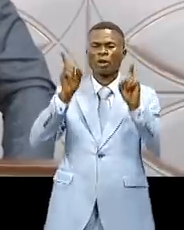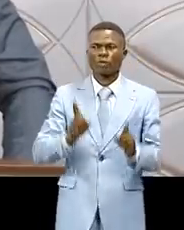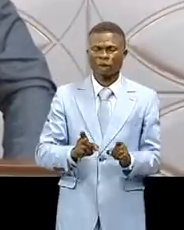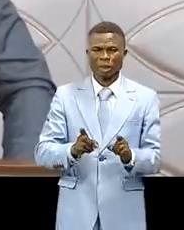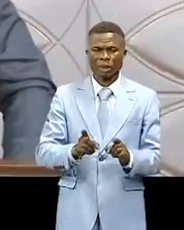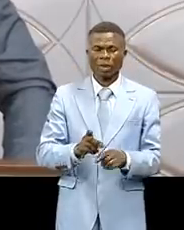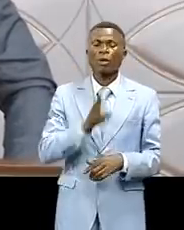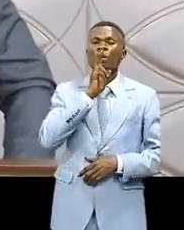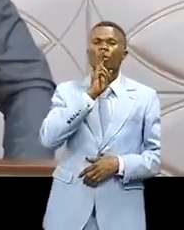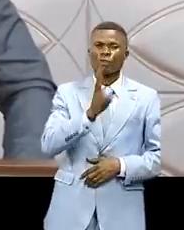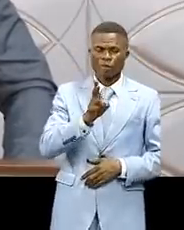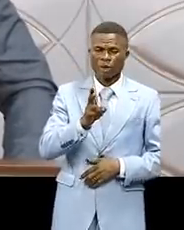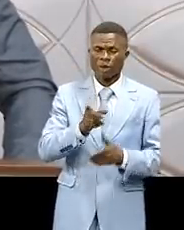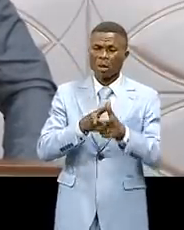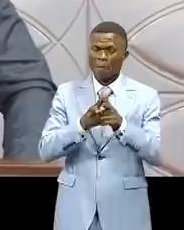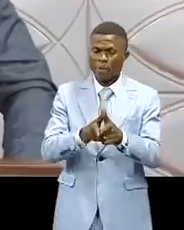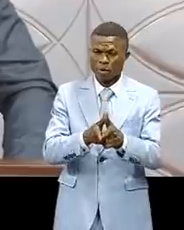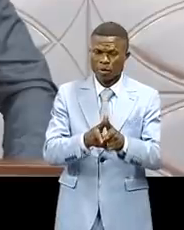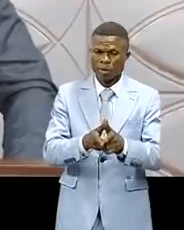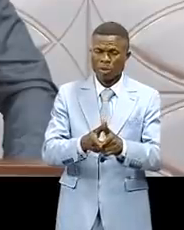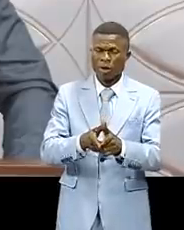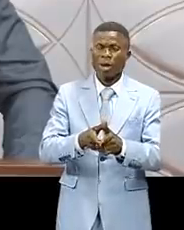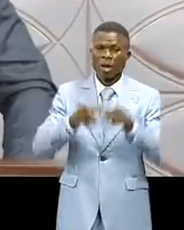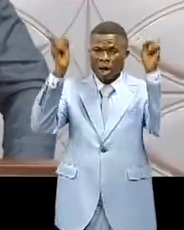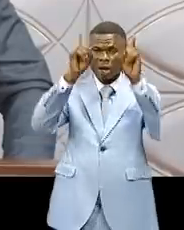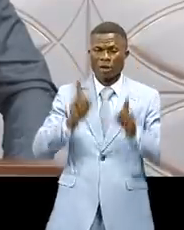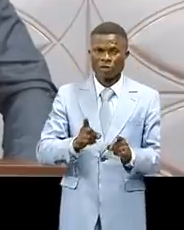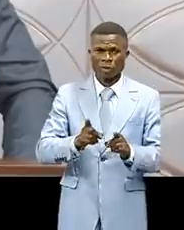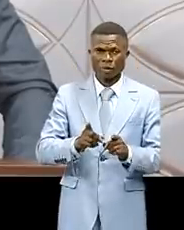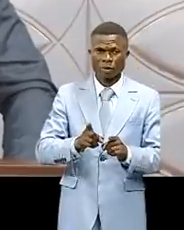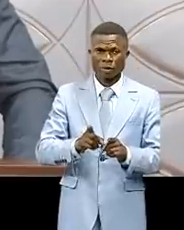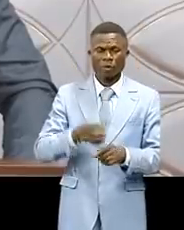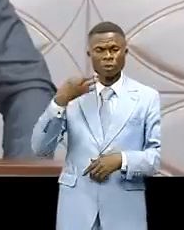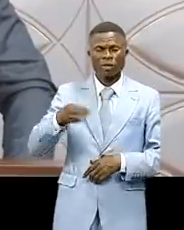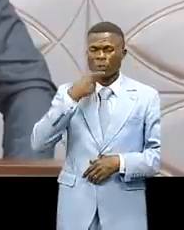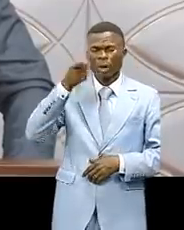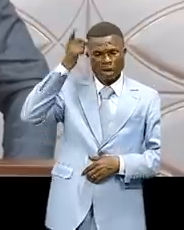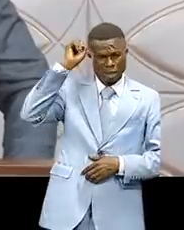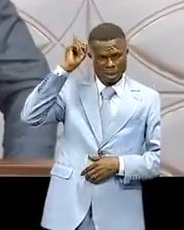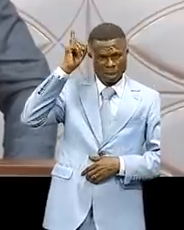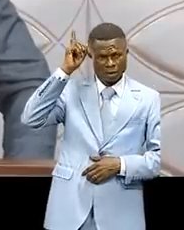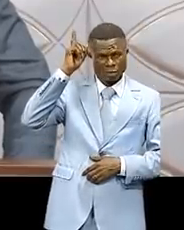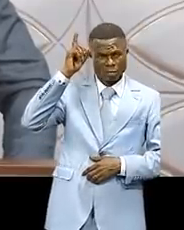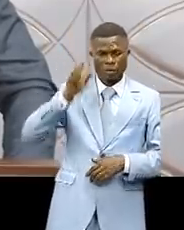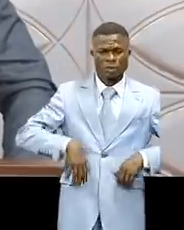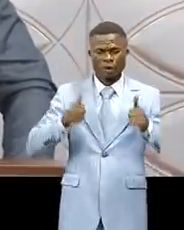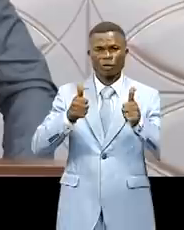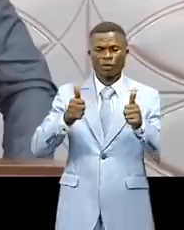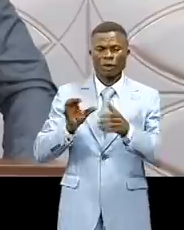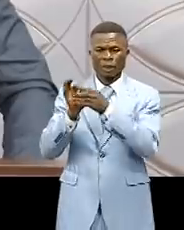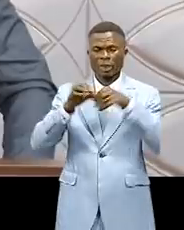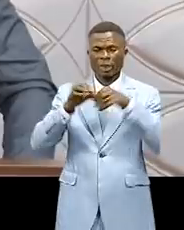cette véritable gâchette du revolver afrique évoqué par frantz fanon que vive l'union